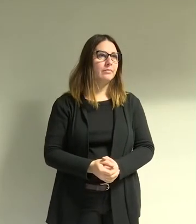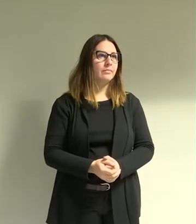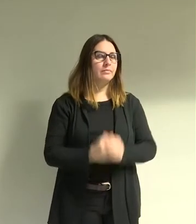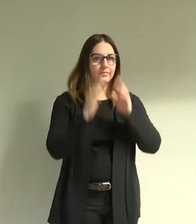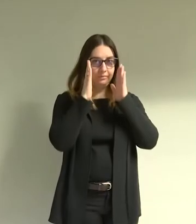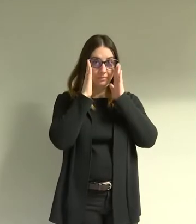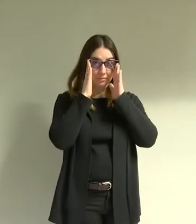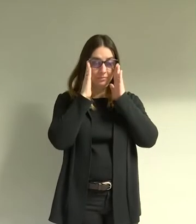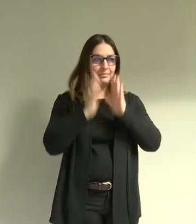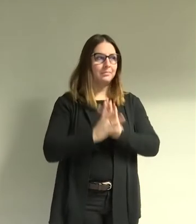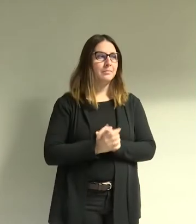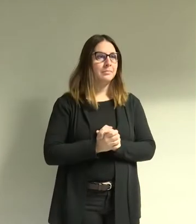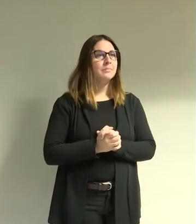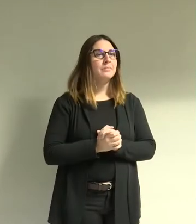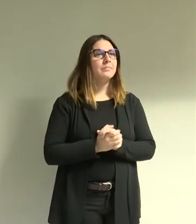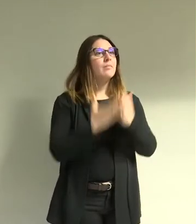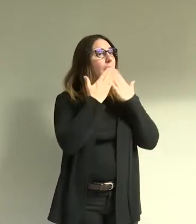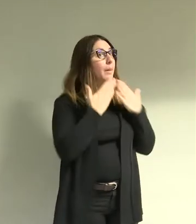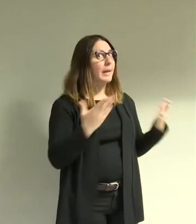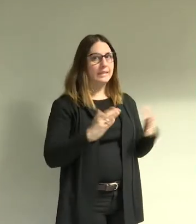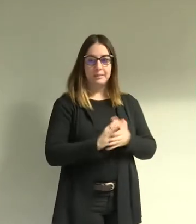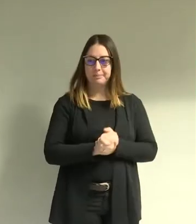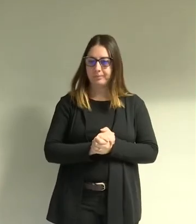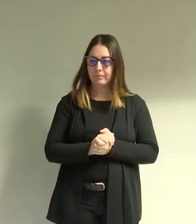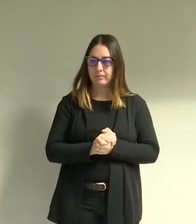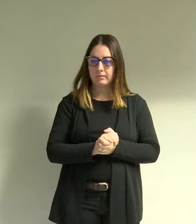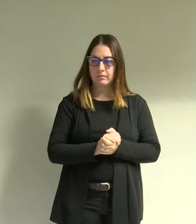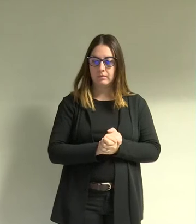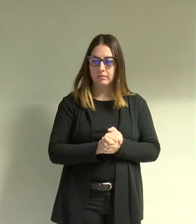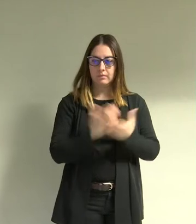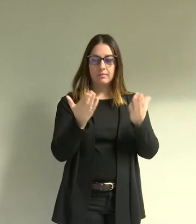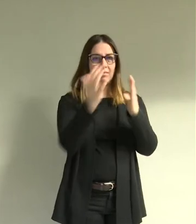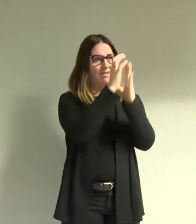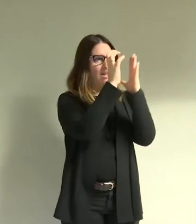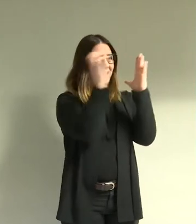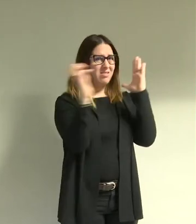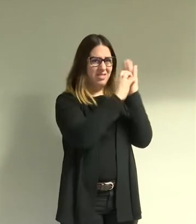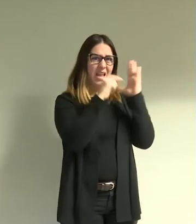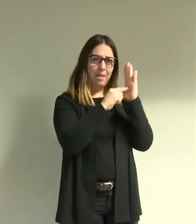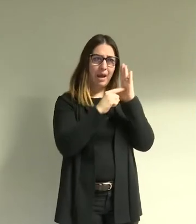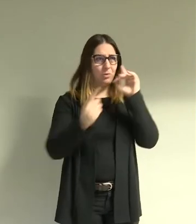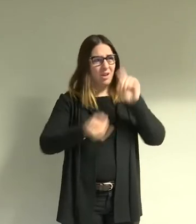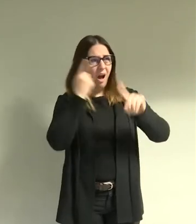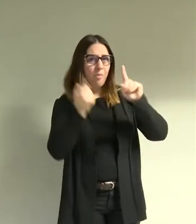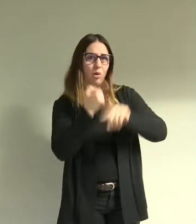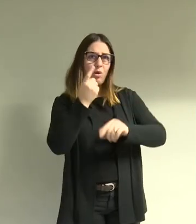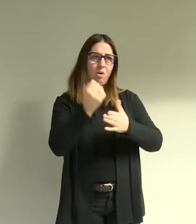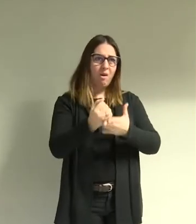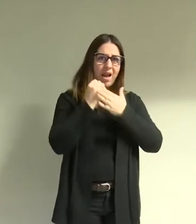merci je crois que cette délibération en fait elle est extrêmement importante et structurante